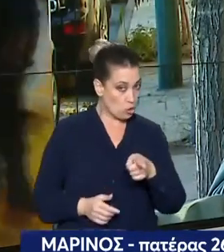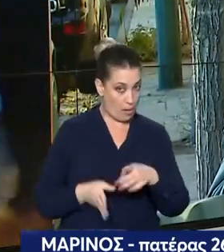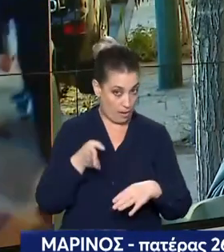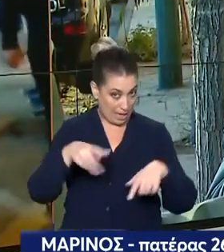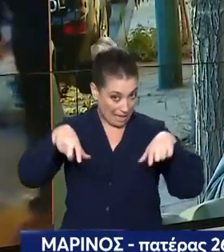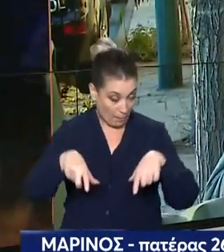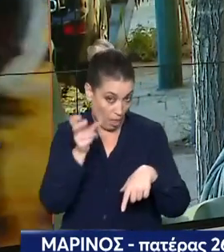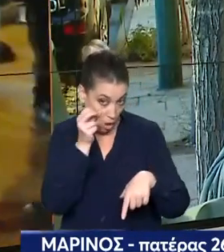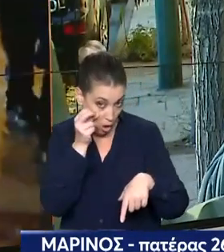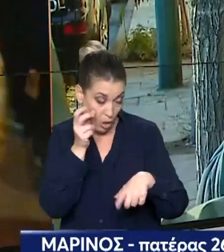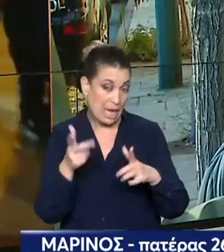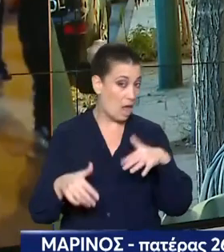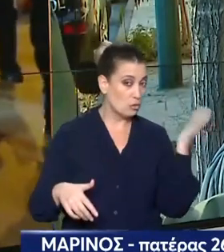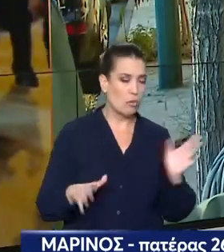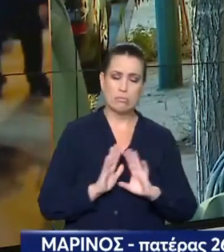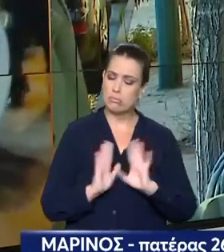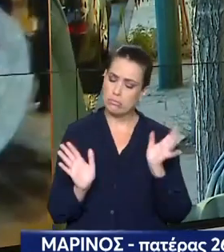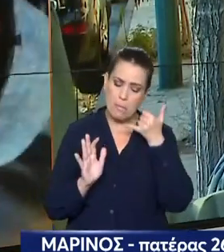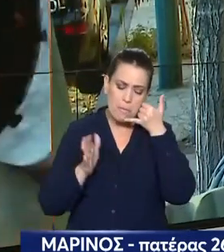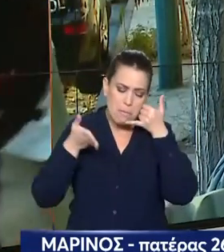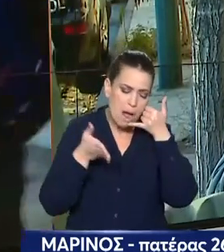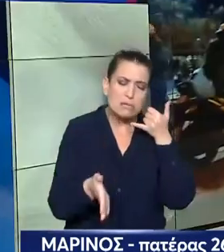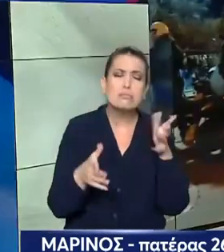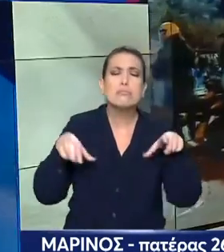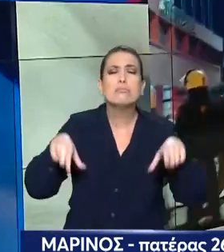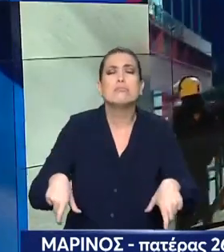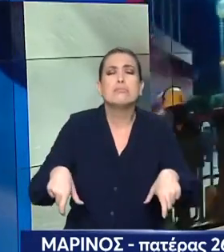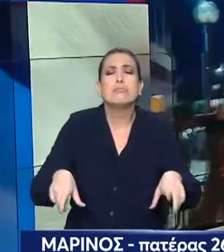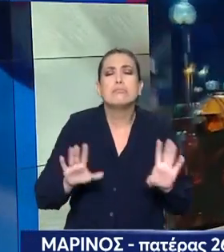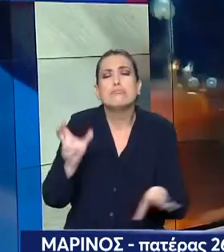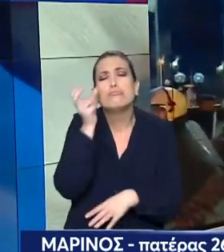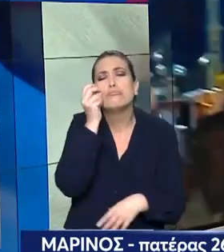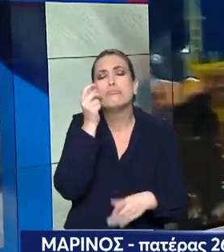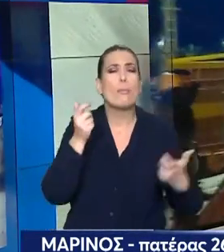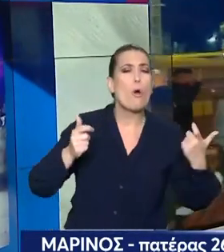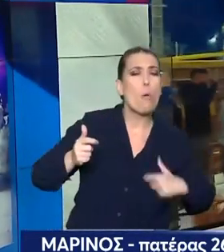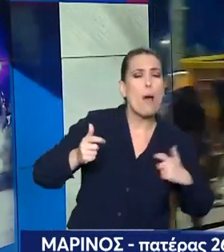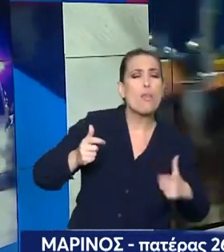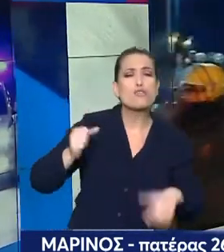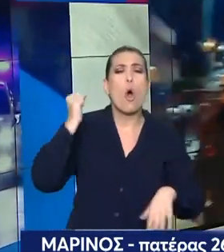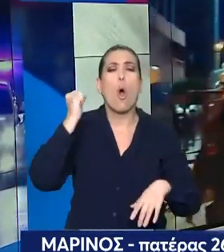γήπεδο? Μέσα ήταν. Δεν είχε καθόλου. Ήταν μέσα όλη τη διάρκεια. Ναι. Και